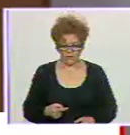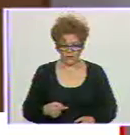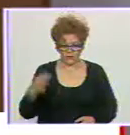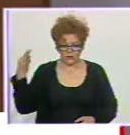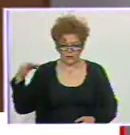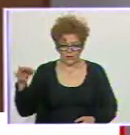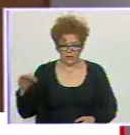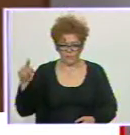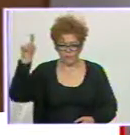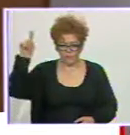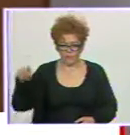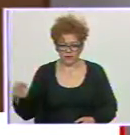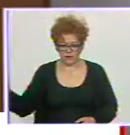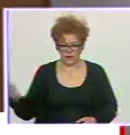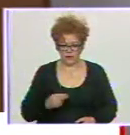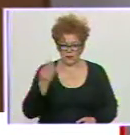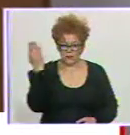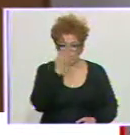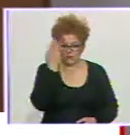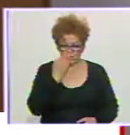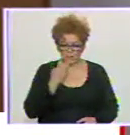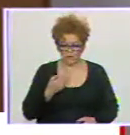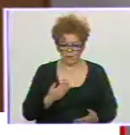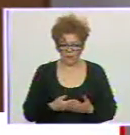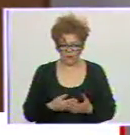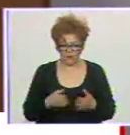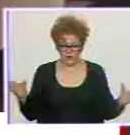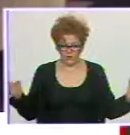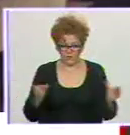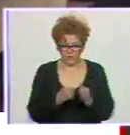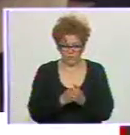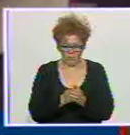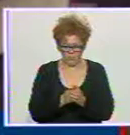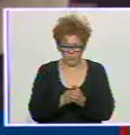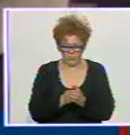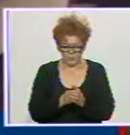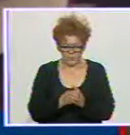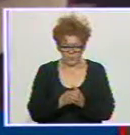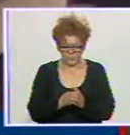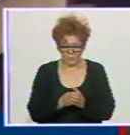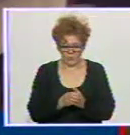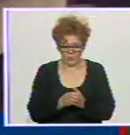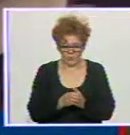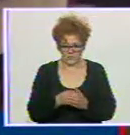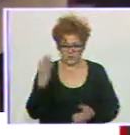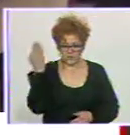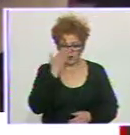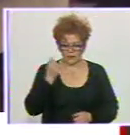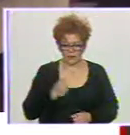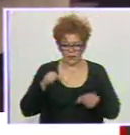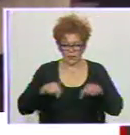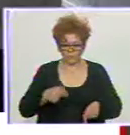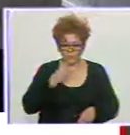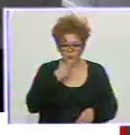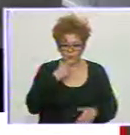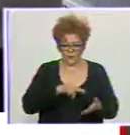spus, de faptul că vor fi comasări acum în plin an școlar în desfășurare. Anul acesta vor